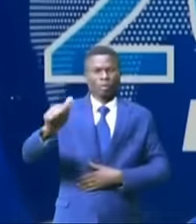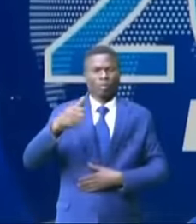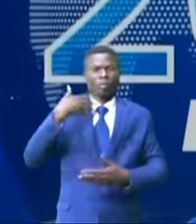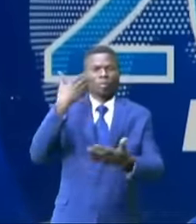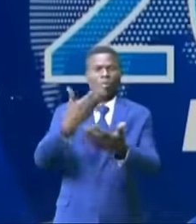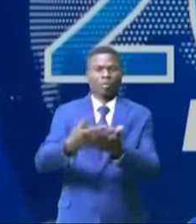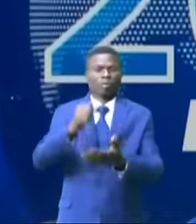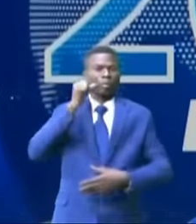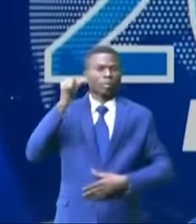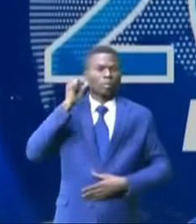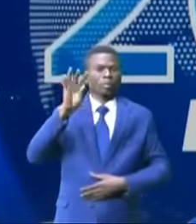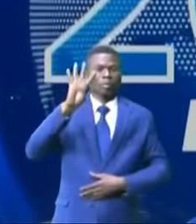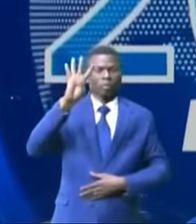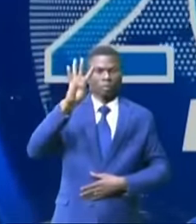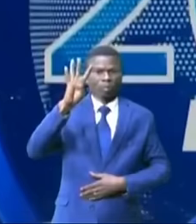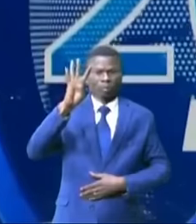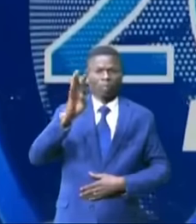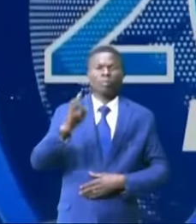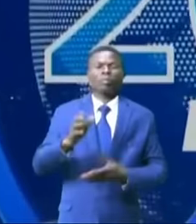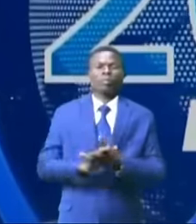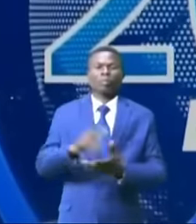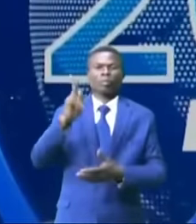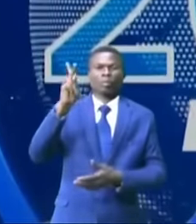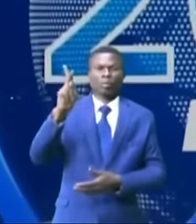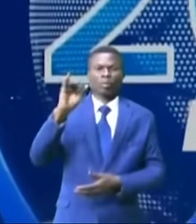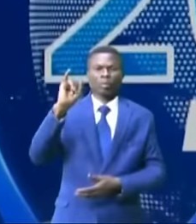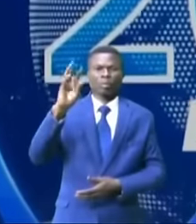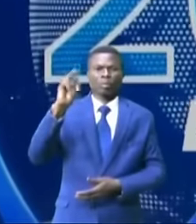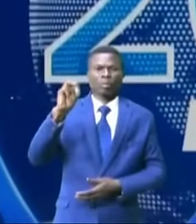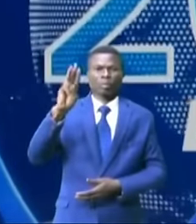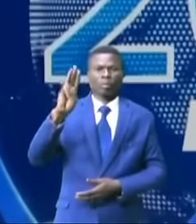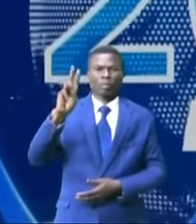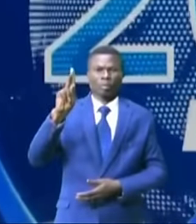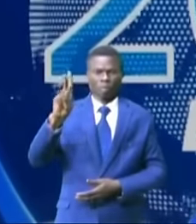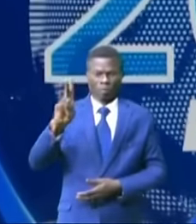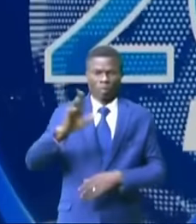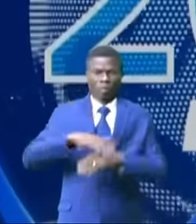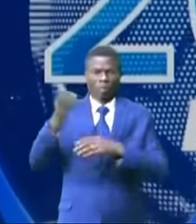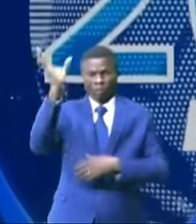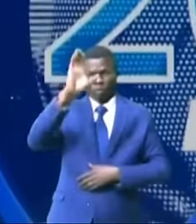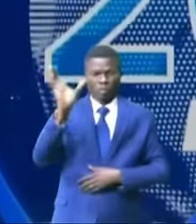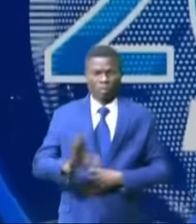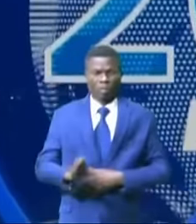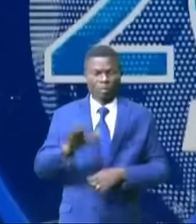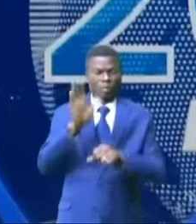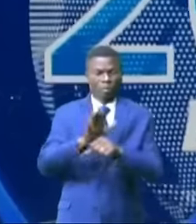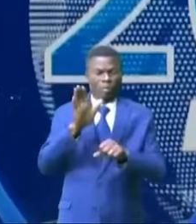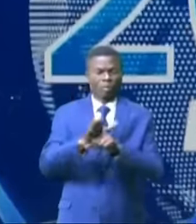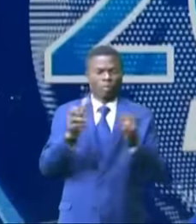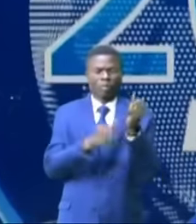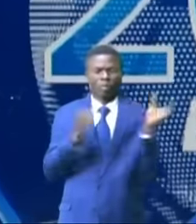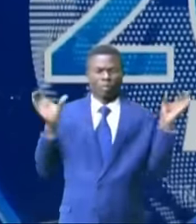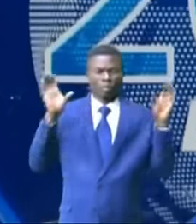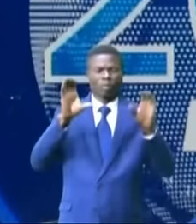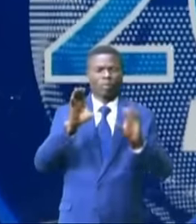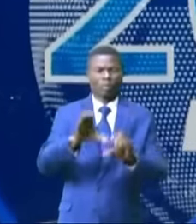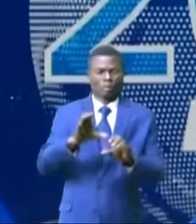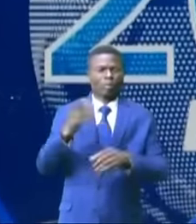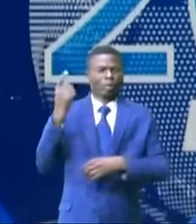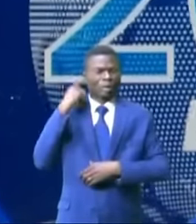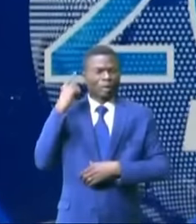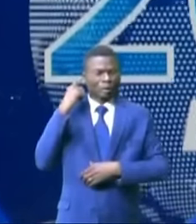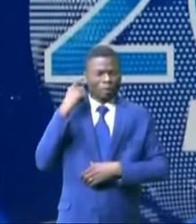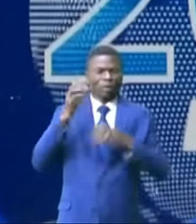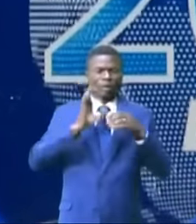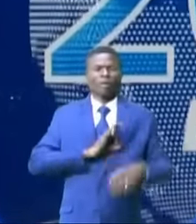arrivé hier jeudi à l'étape de Kindu, au Maniema, après le Congo central. Devant des milliers de personnes venues l'écouter à la tribune